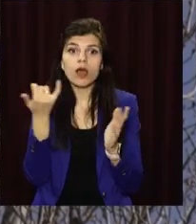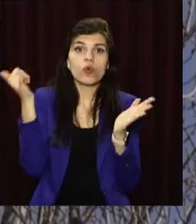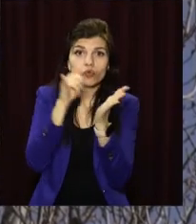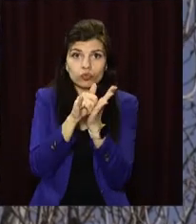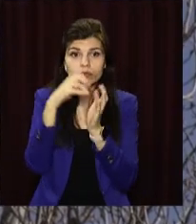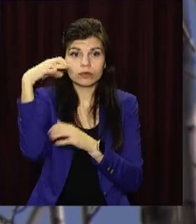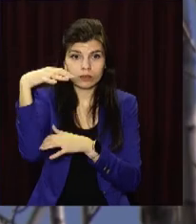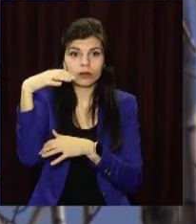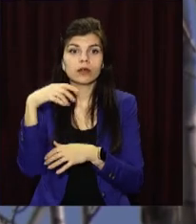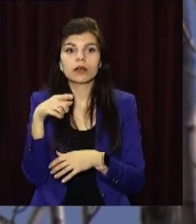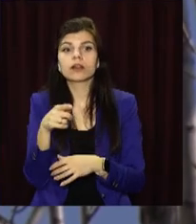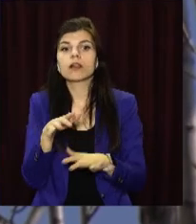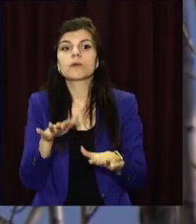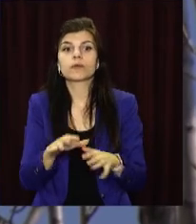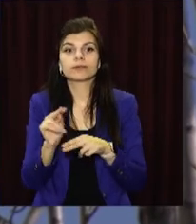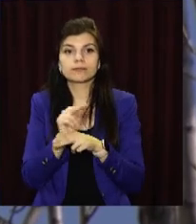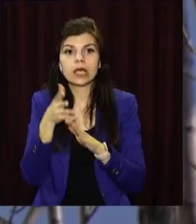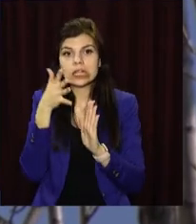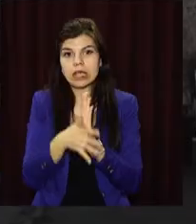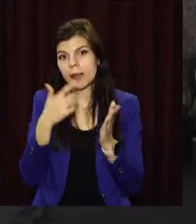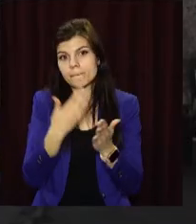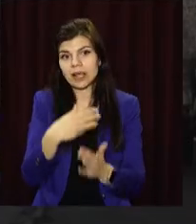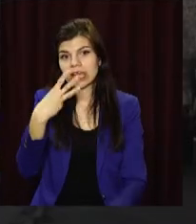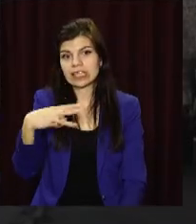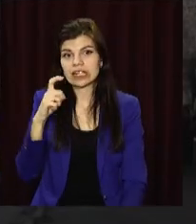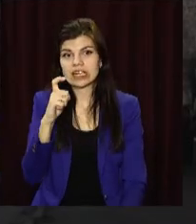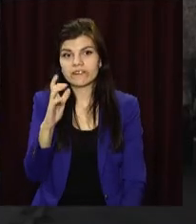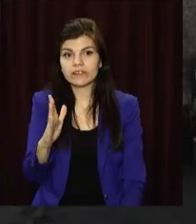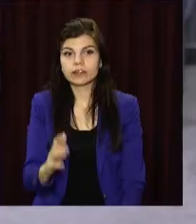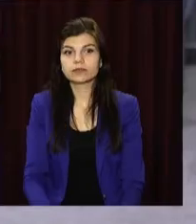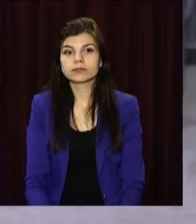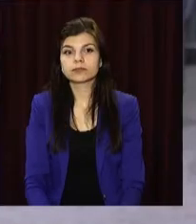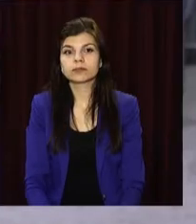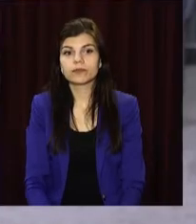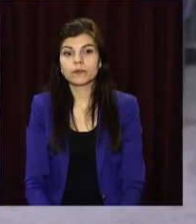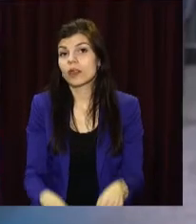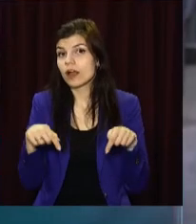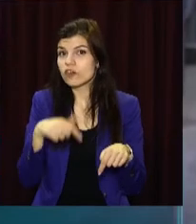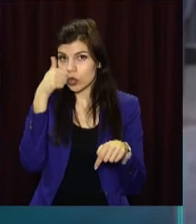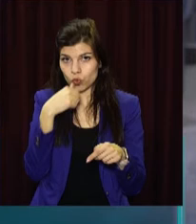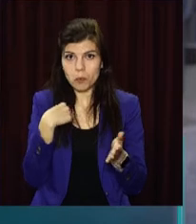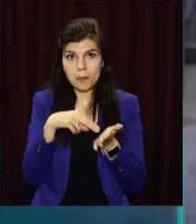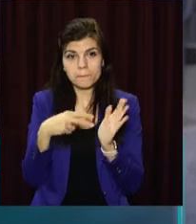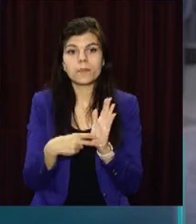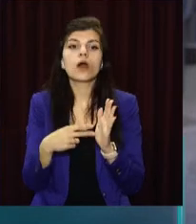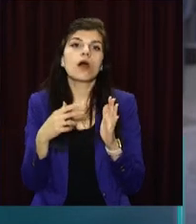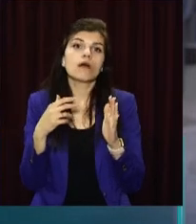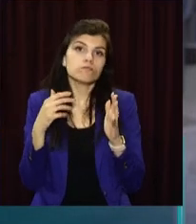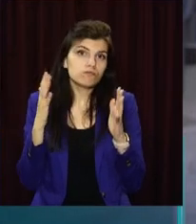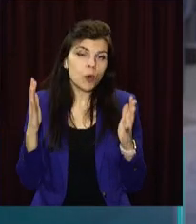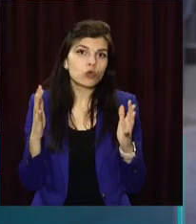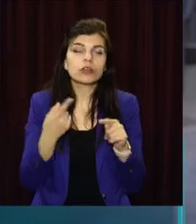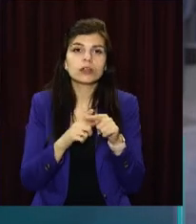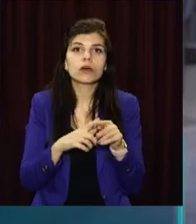з ліхтарями майстри міськсвітла витрачають десь півгодини. Ну, в этом году мы планируем такие большие объекты.